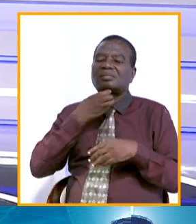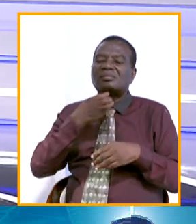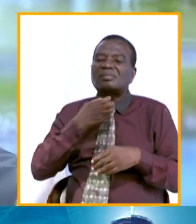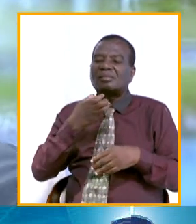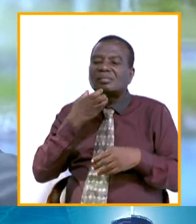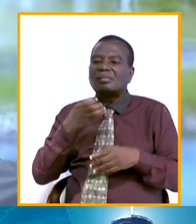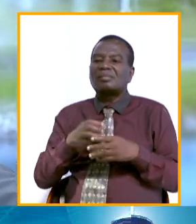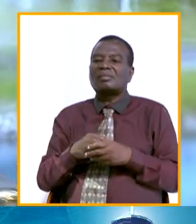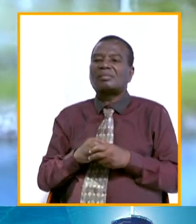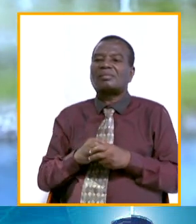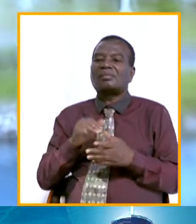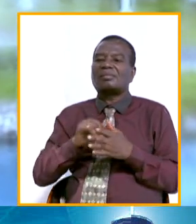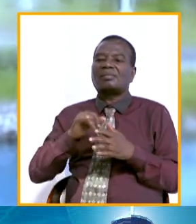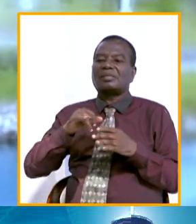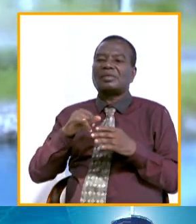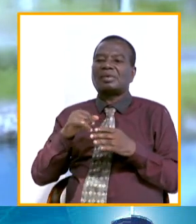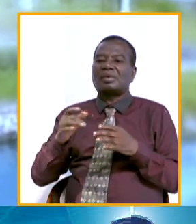tuberculose.